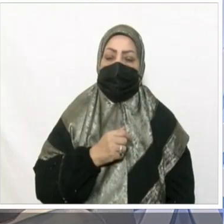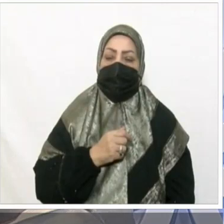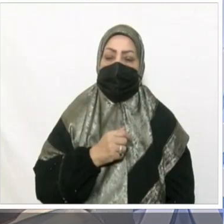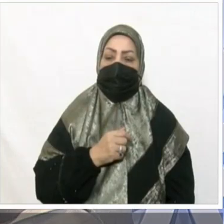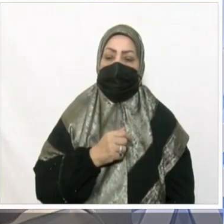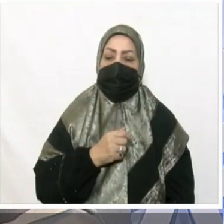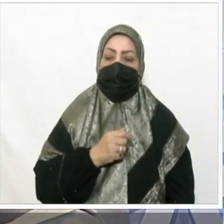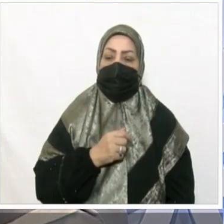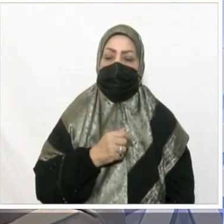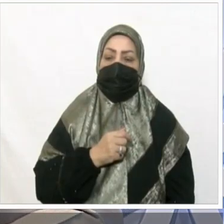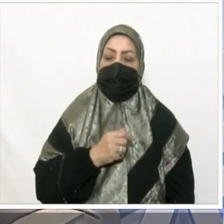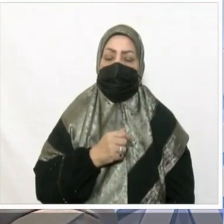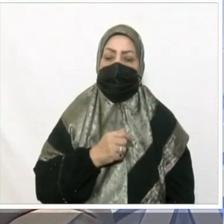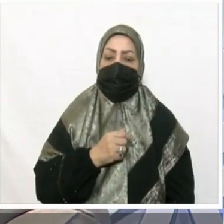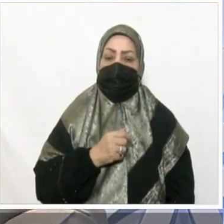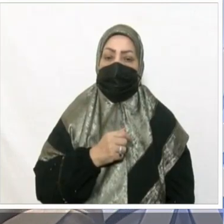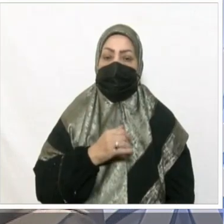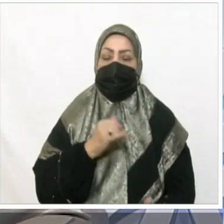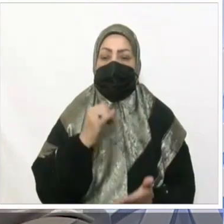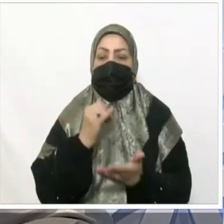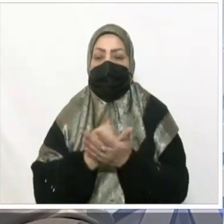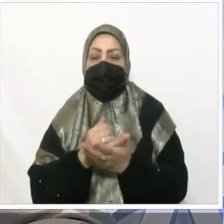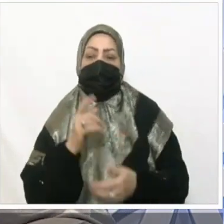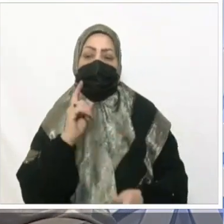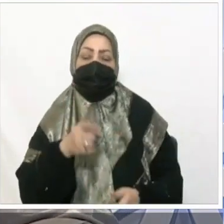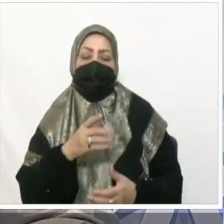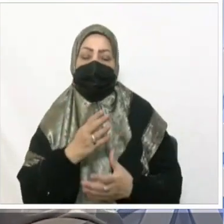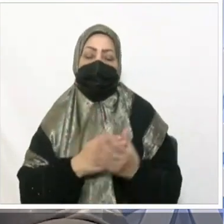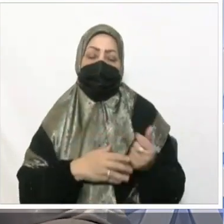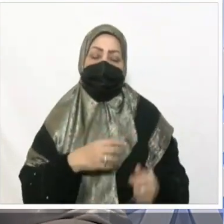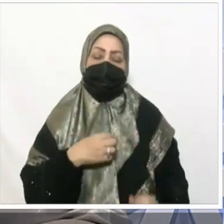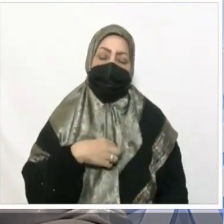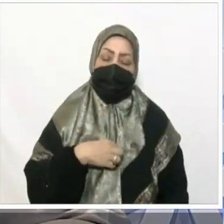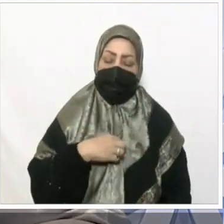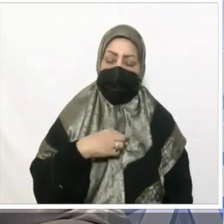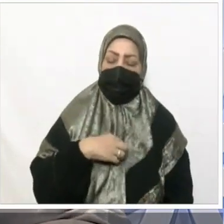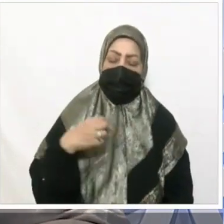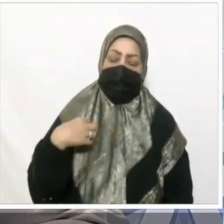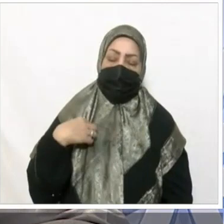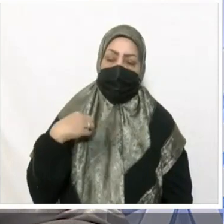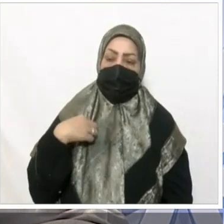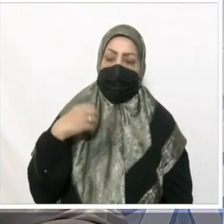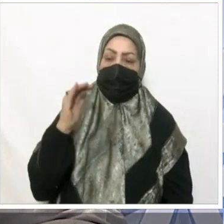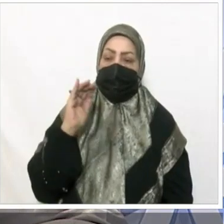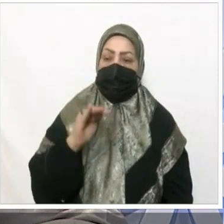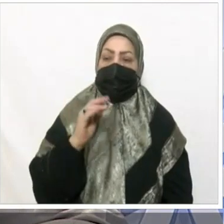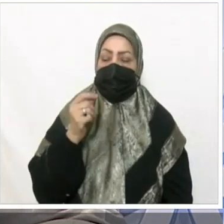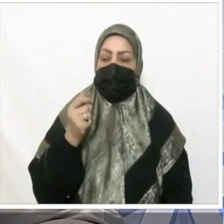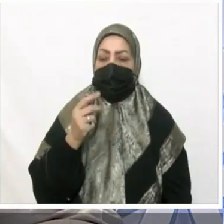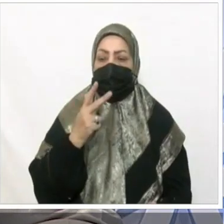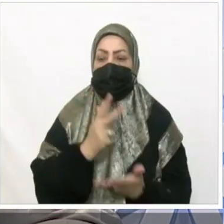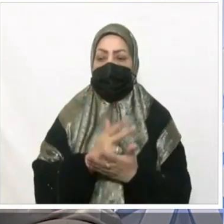اذا نخرج الان الى فاصل ثم نرجع لنجيب على الأسئلة بإذن الله